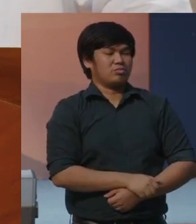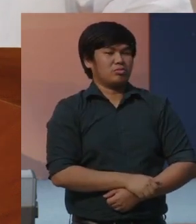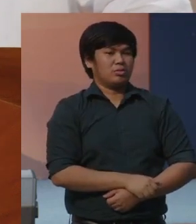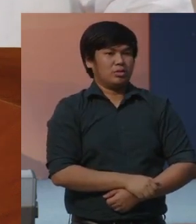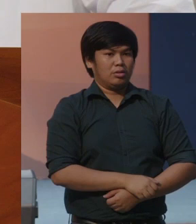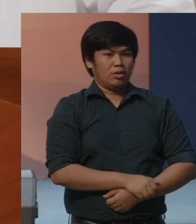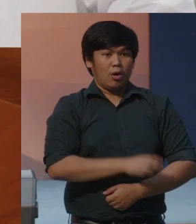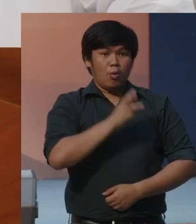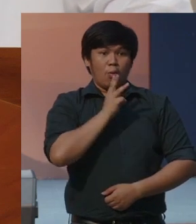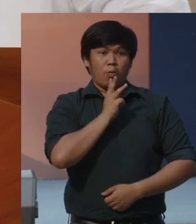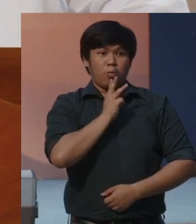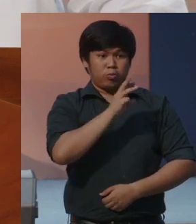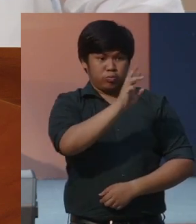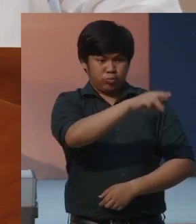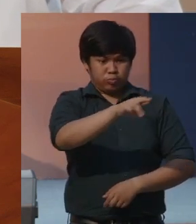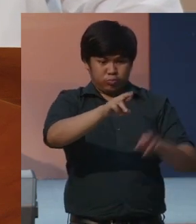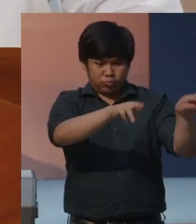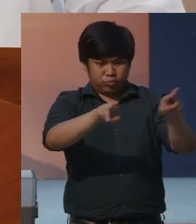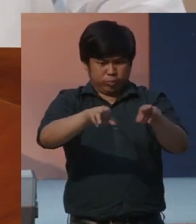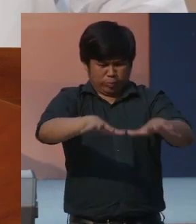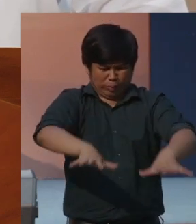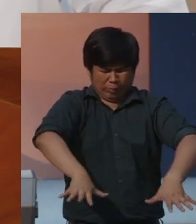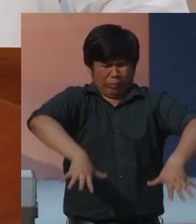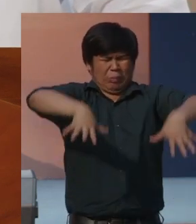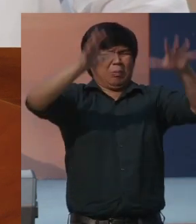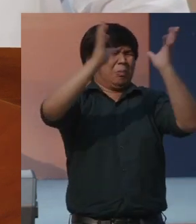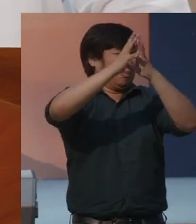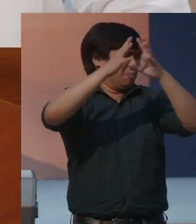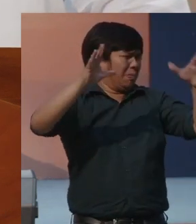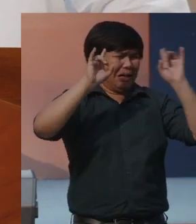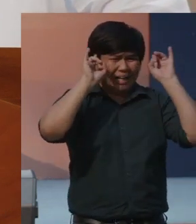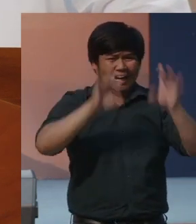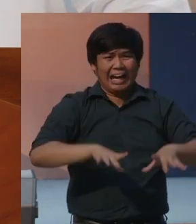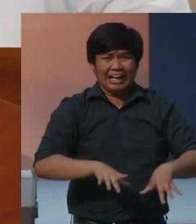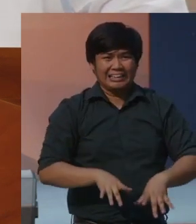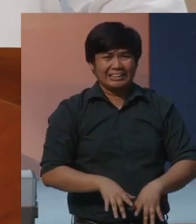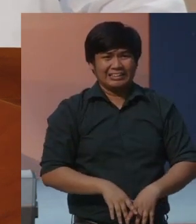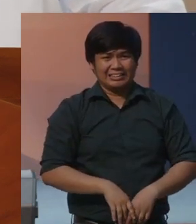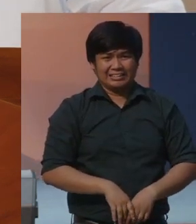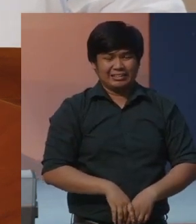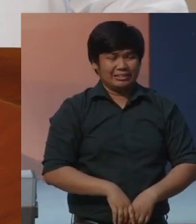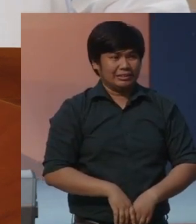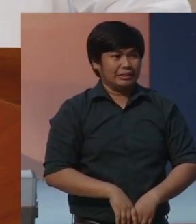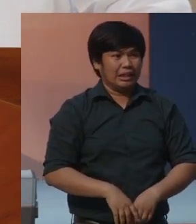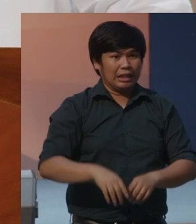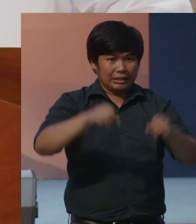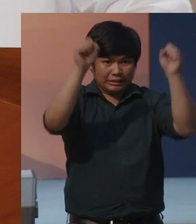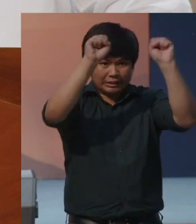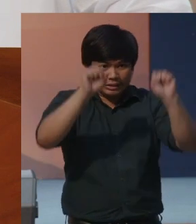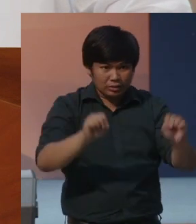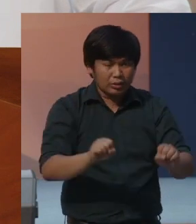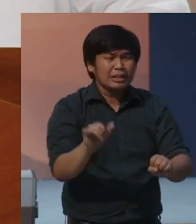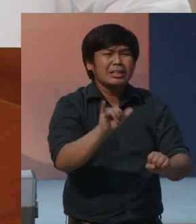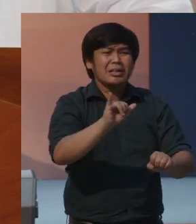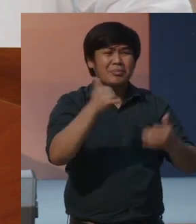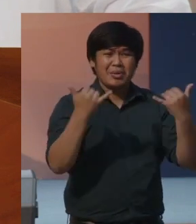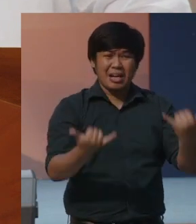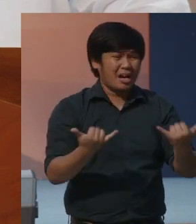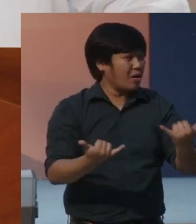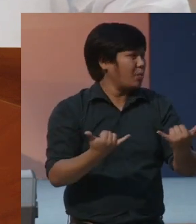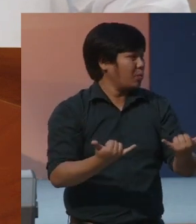na ang River Jordan ng panahon na yon. Yung season ng taon. Yung season po na yon ay parang April, parang